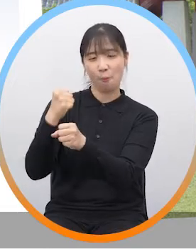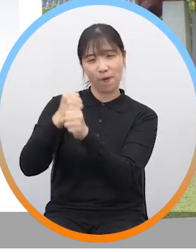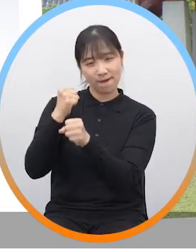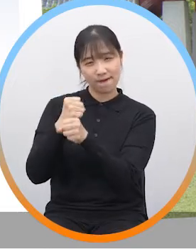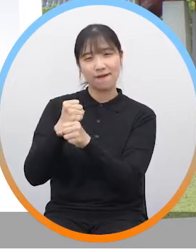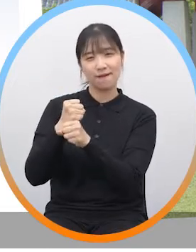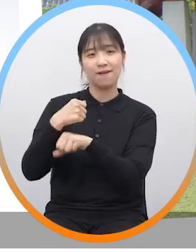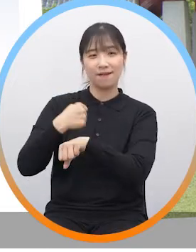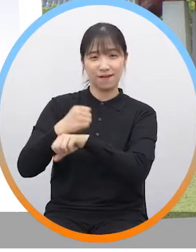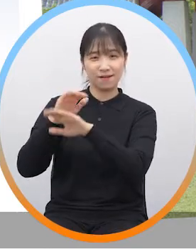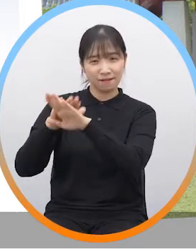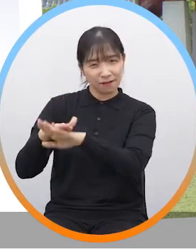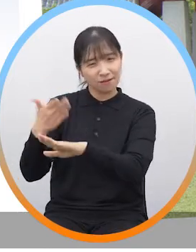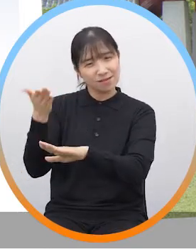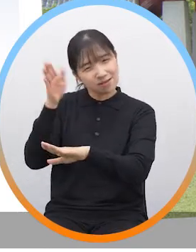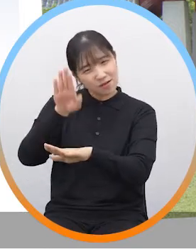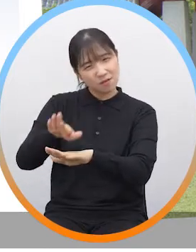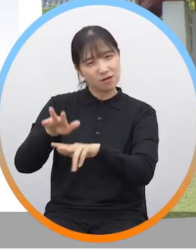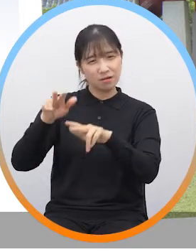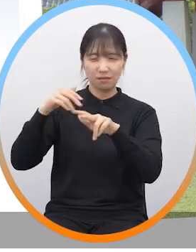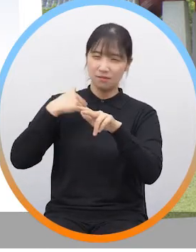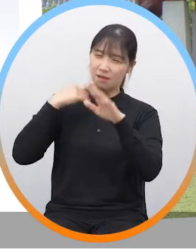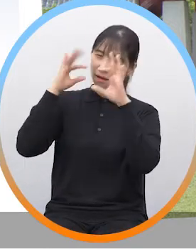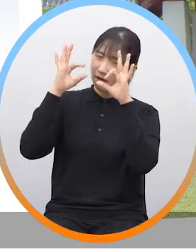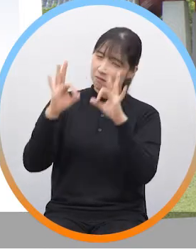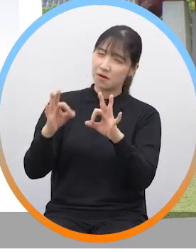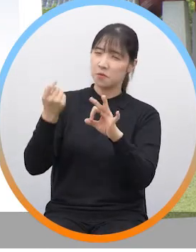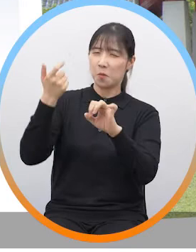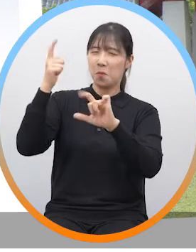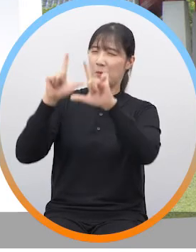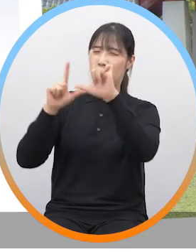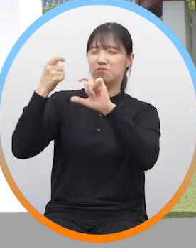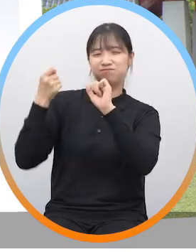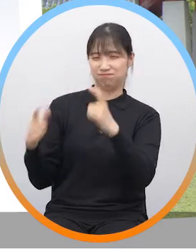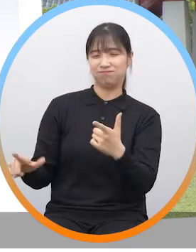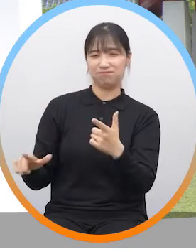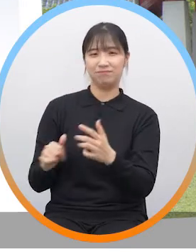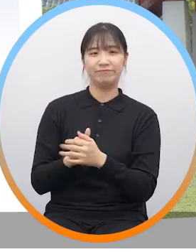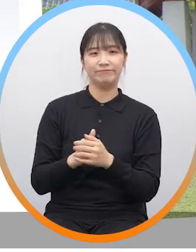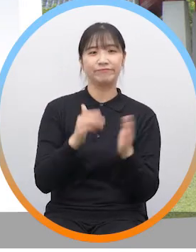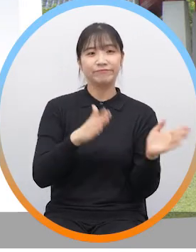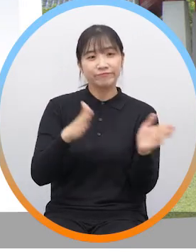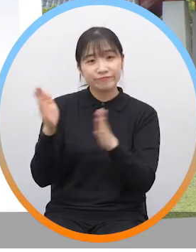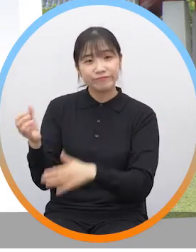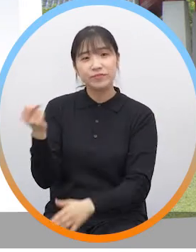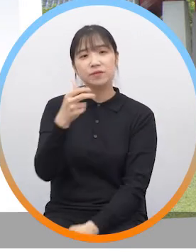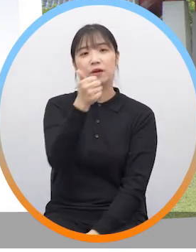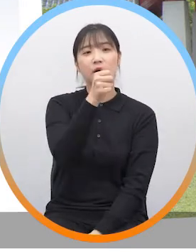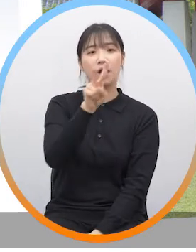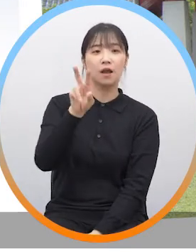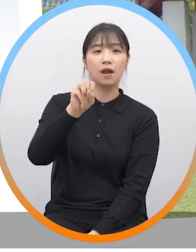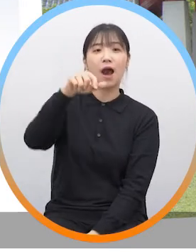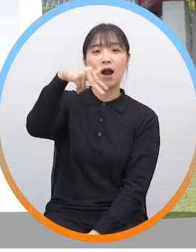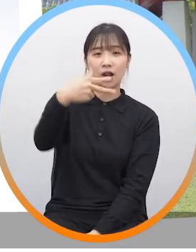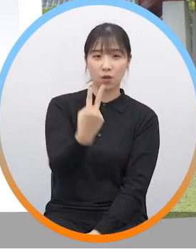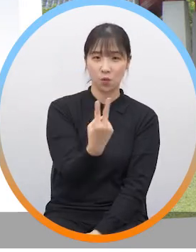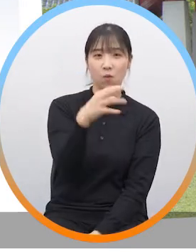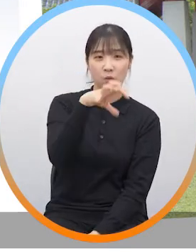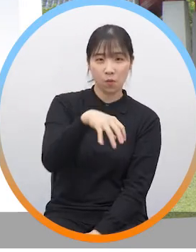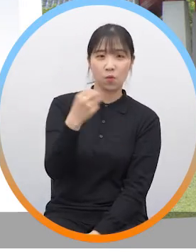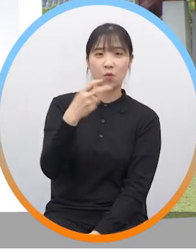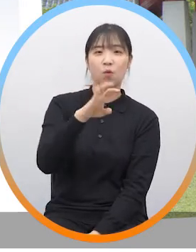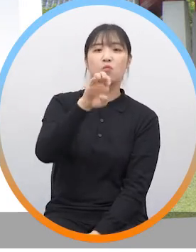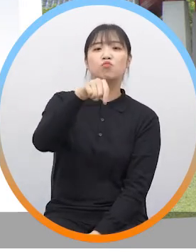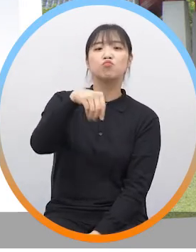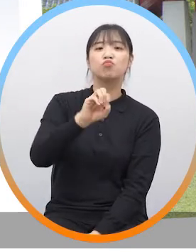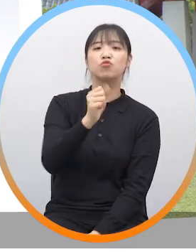해놨습니다만은 제가 보기는 뭐 많이 다릅니다. 그리고 향교에 또 하나 풍화루라고